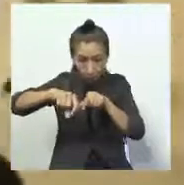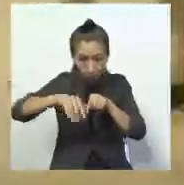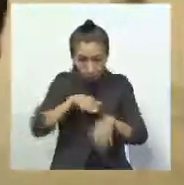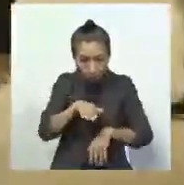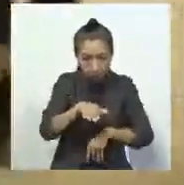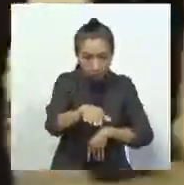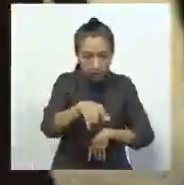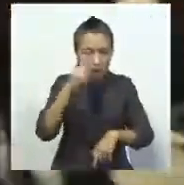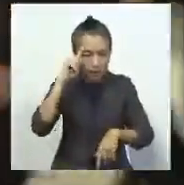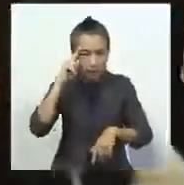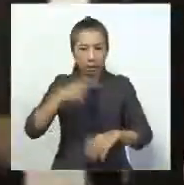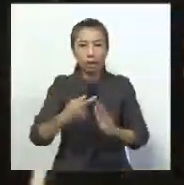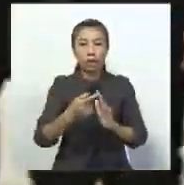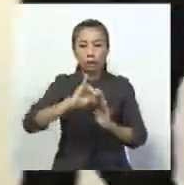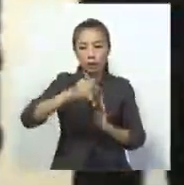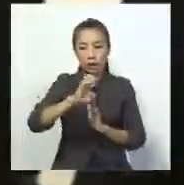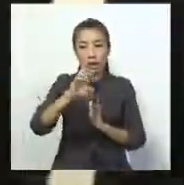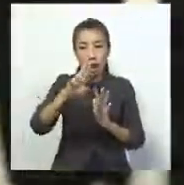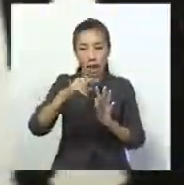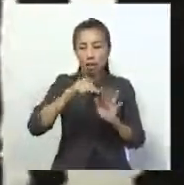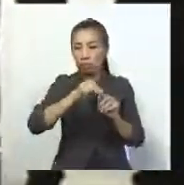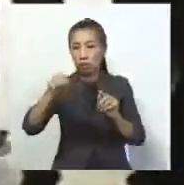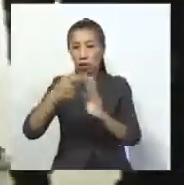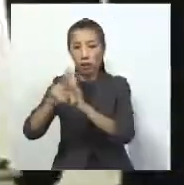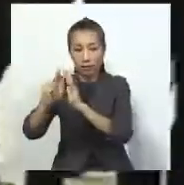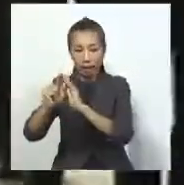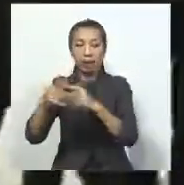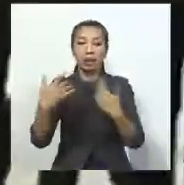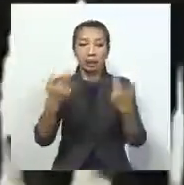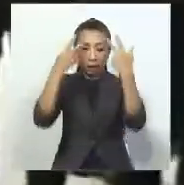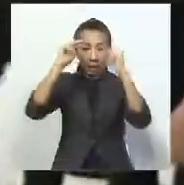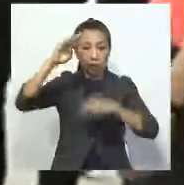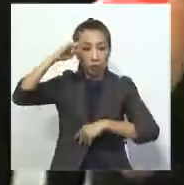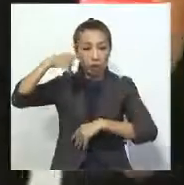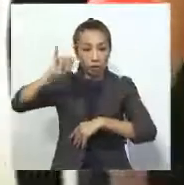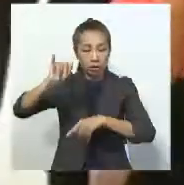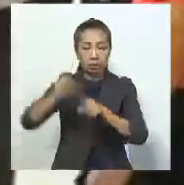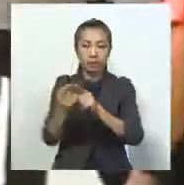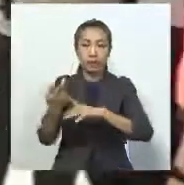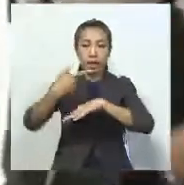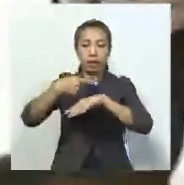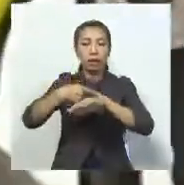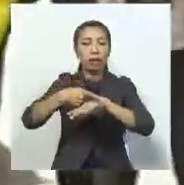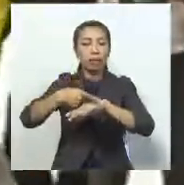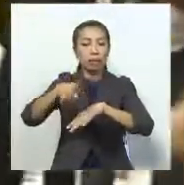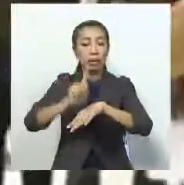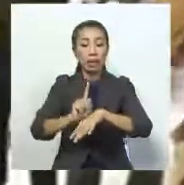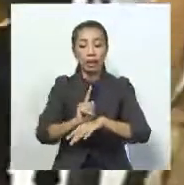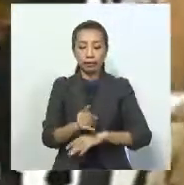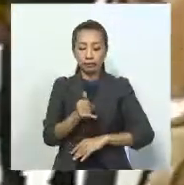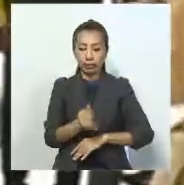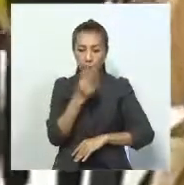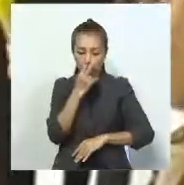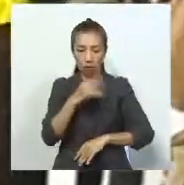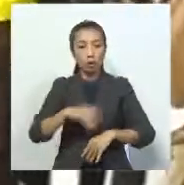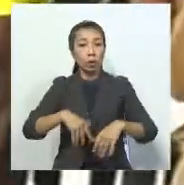ถนนจิระขอนแก่นโอกาสนี้พลเอกประยุทธ์จันทร์โอชานายกรัฐมนตรีค่ะร่วมเป็นสักขีพยานมอบหนังสือโครงการแสดงป่า